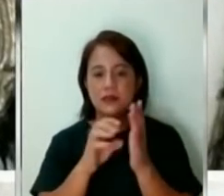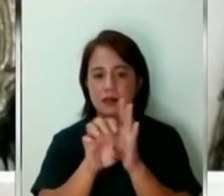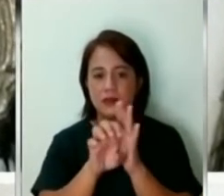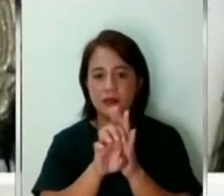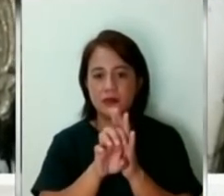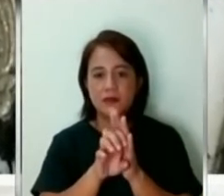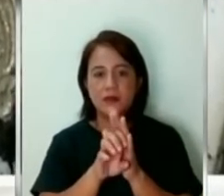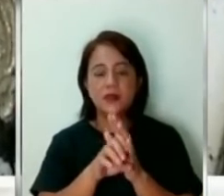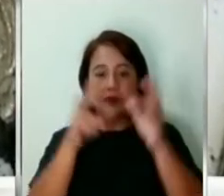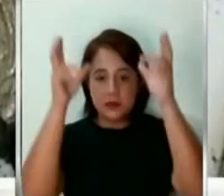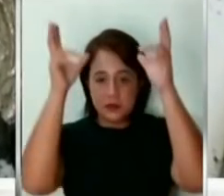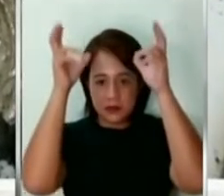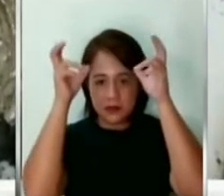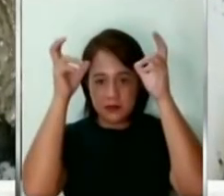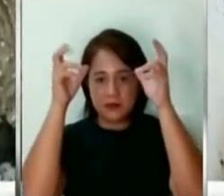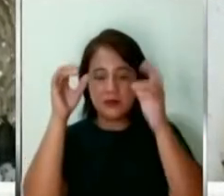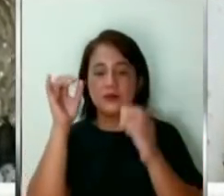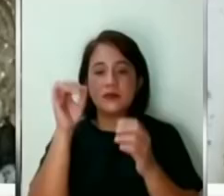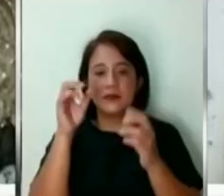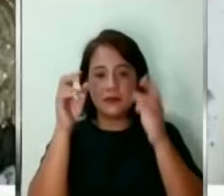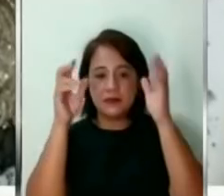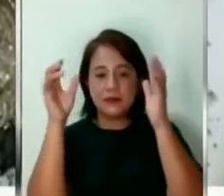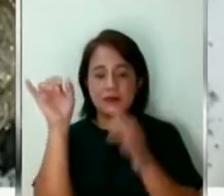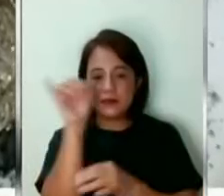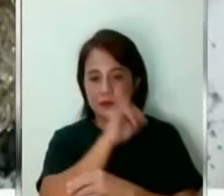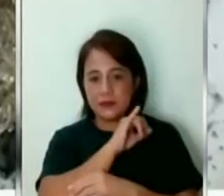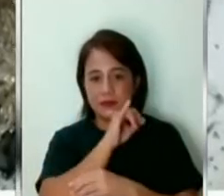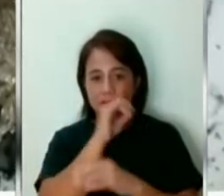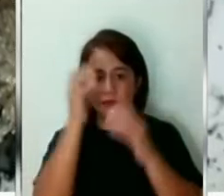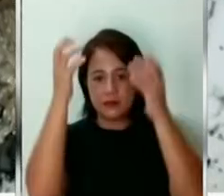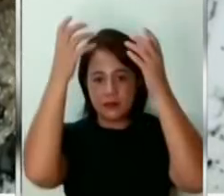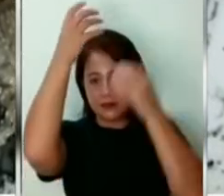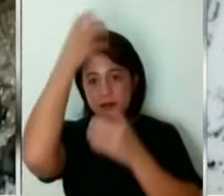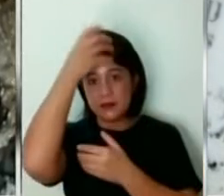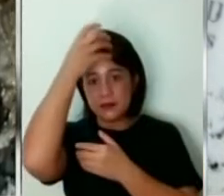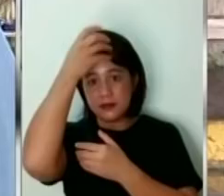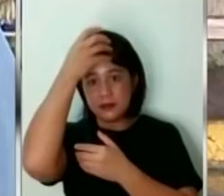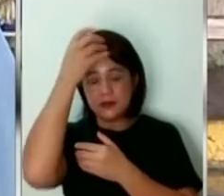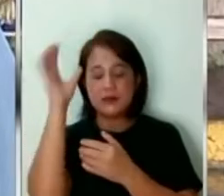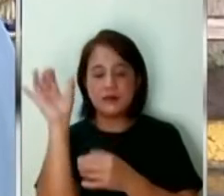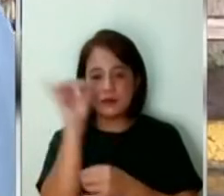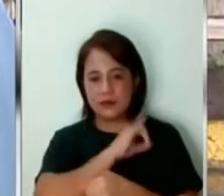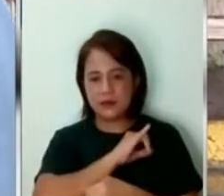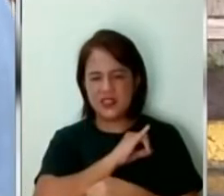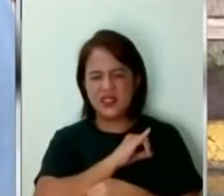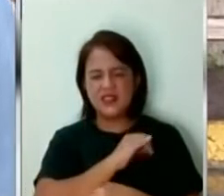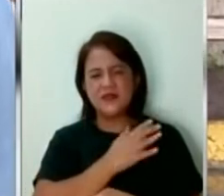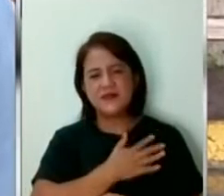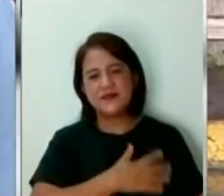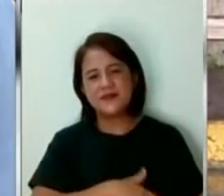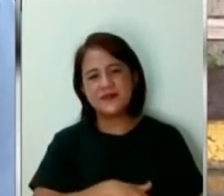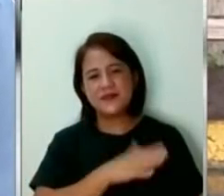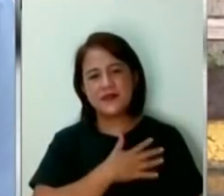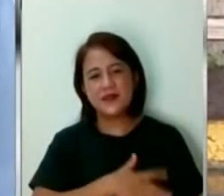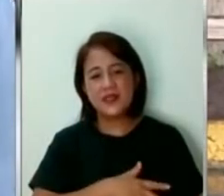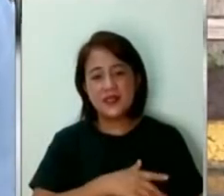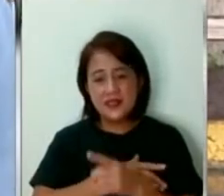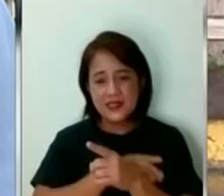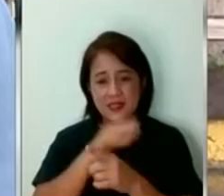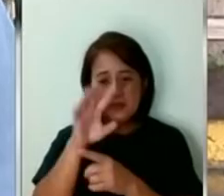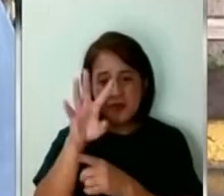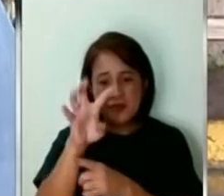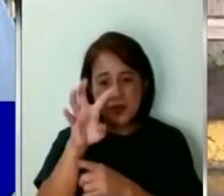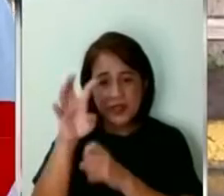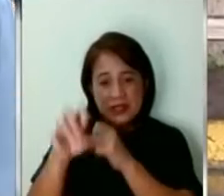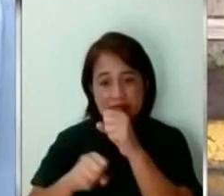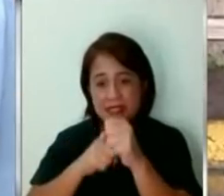nito. That's one of the most painful. Because that's a 400 legacy ng Tagapandakan. Pero